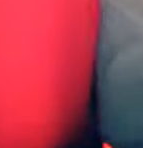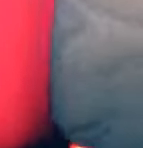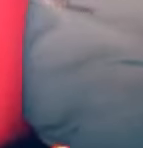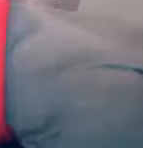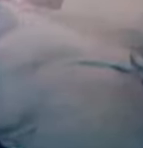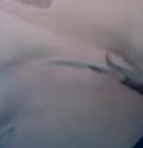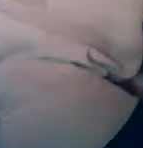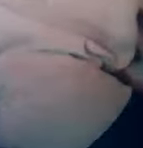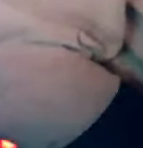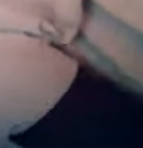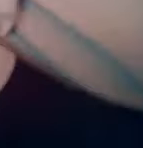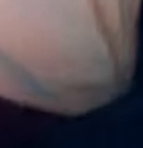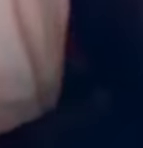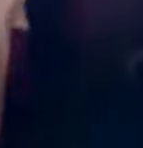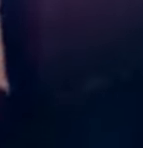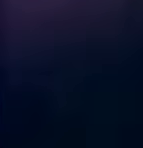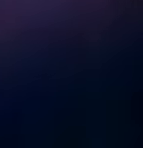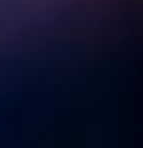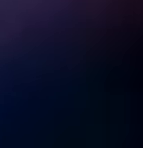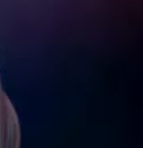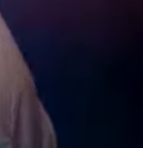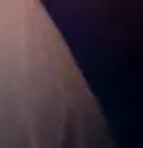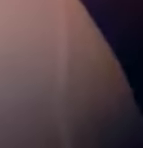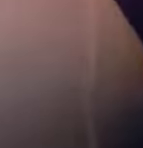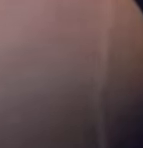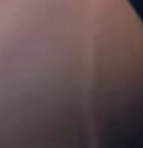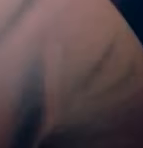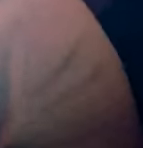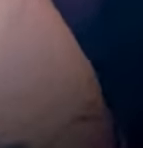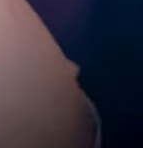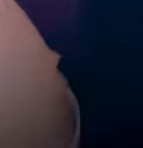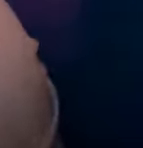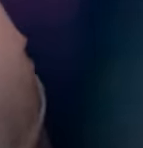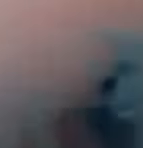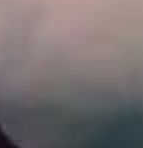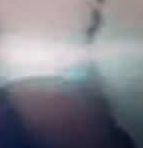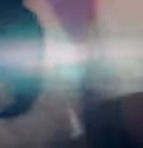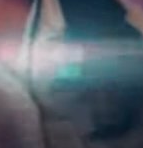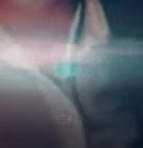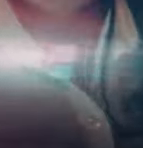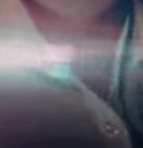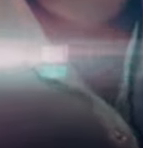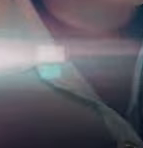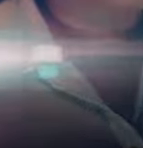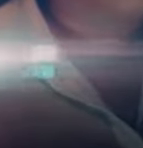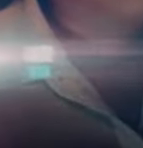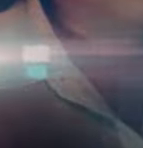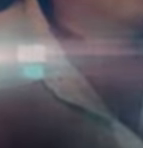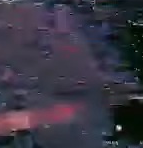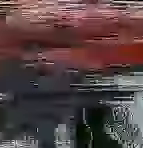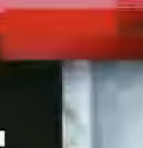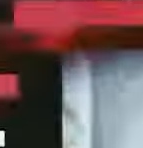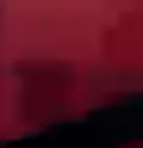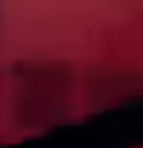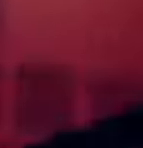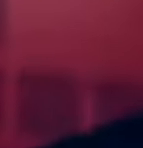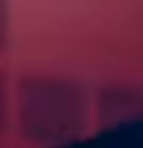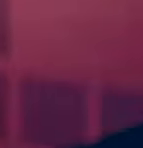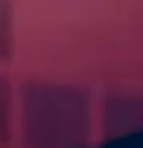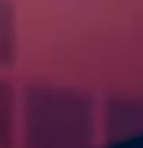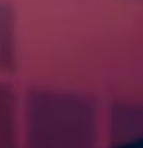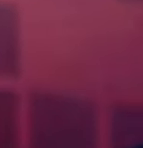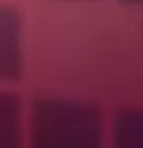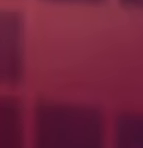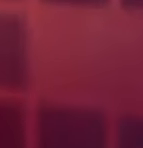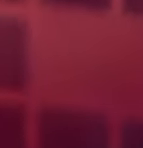hokus-pokus, nako! Sa mga manggagancho at manloloko. Lagot kayo! Huwag ka